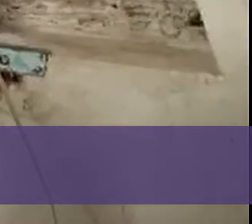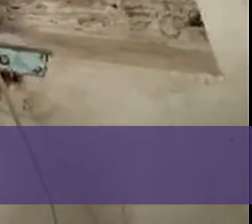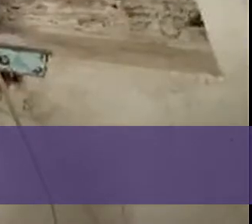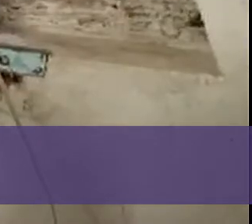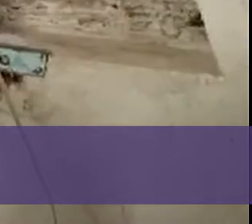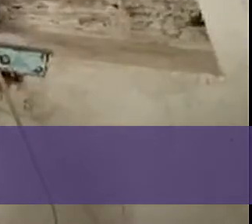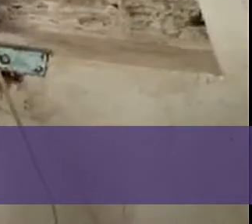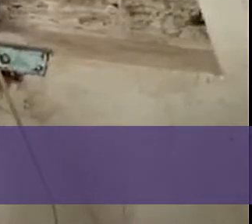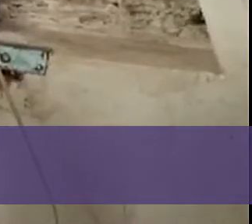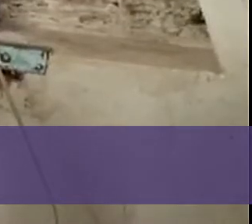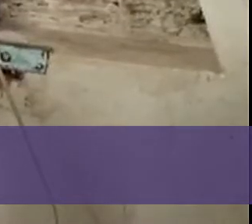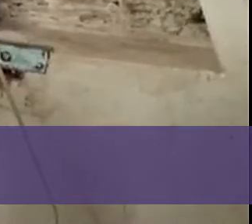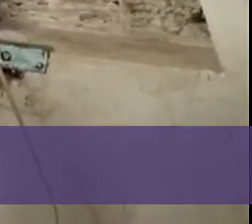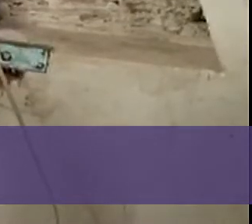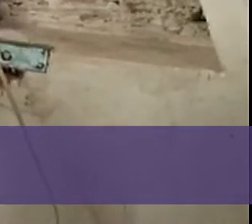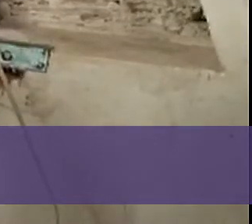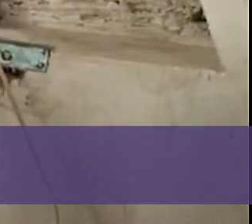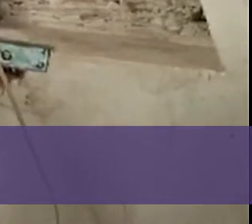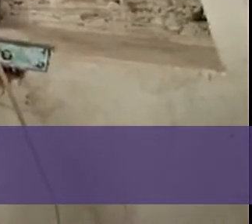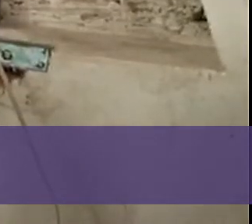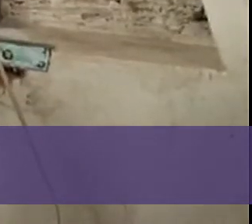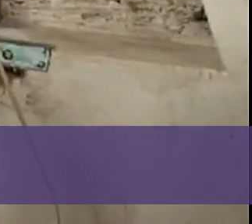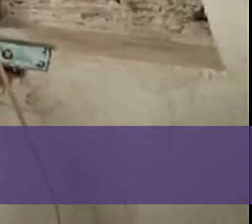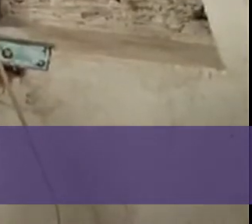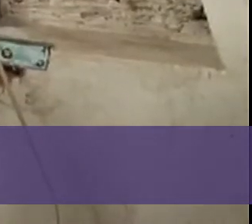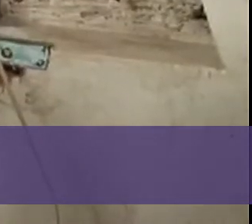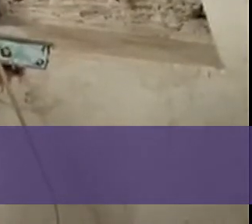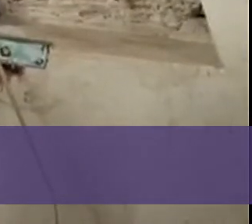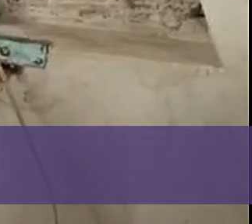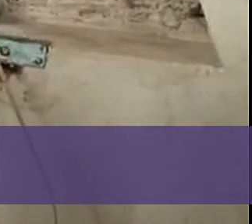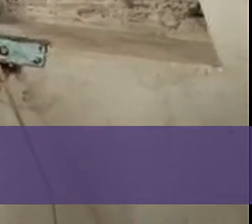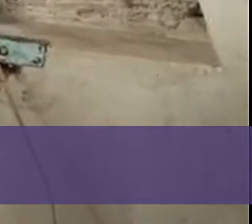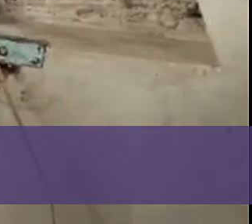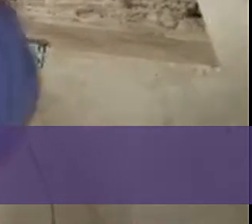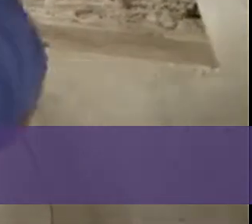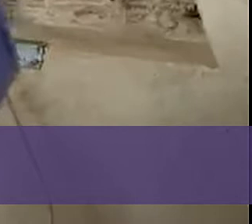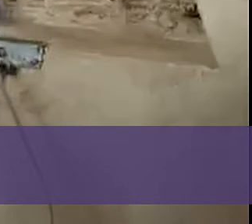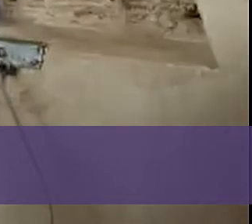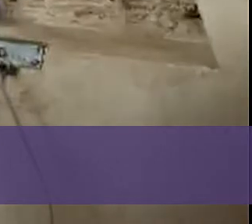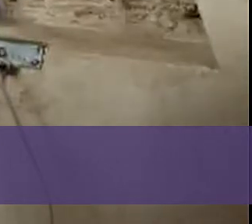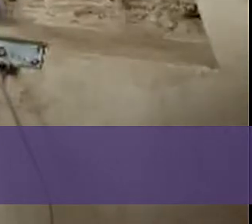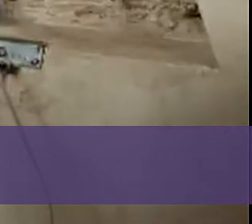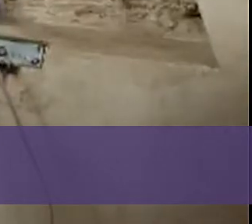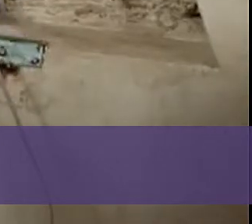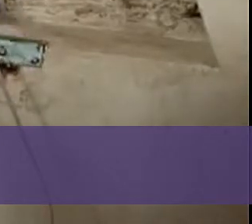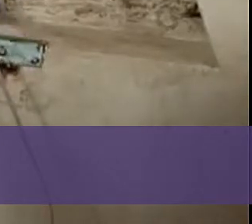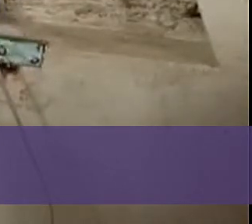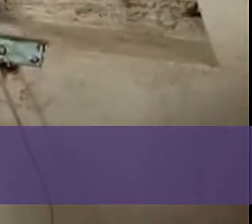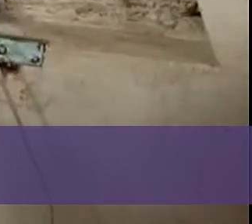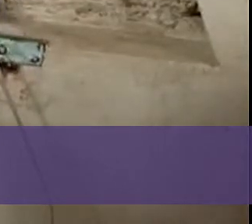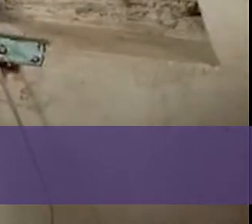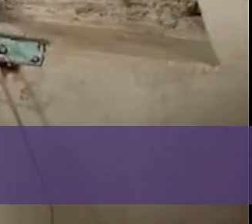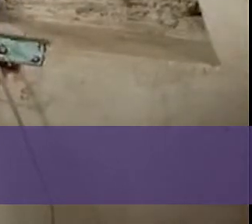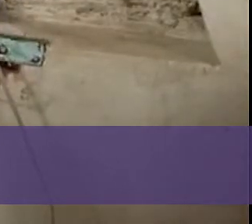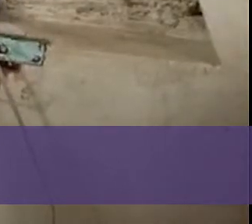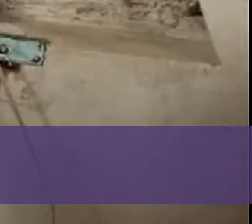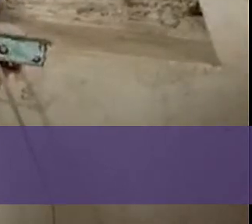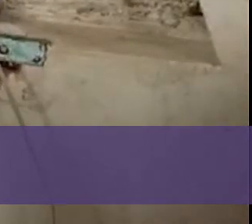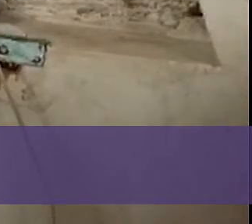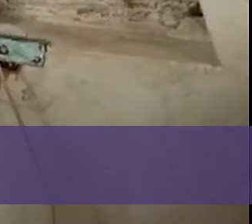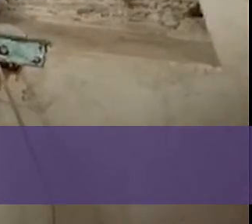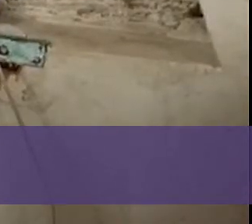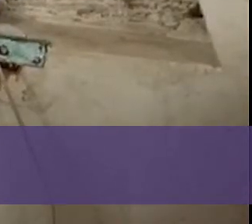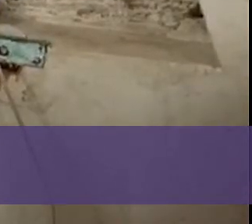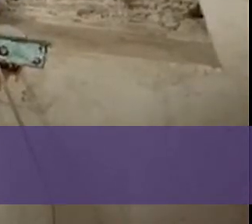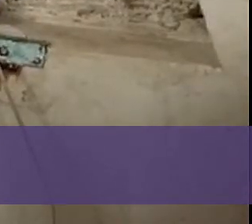impossible pour moi de... Et c'est lui qui a fait le geste, disons, de la vitrine, quand